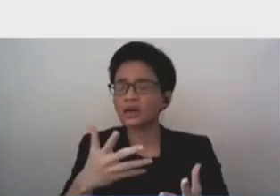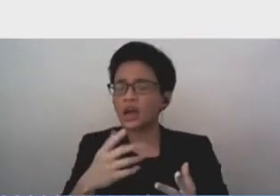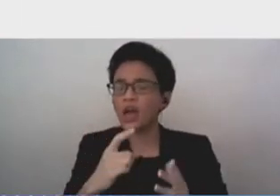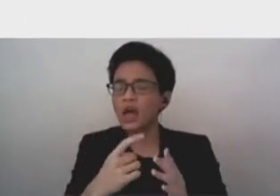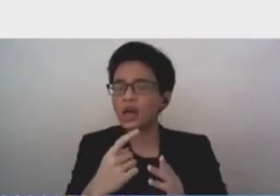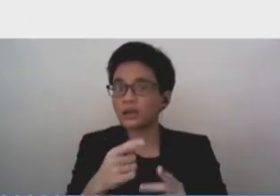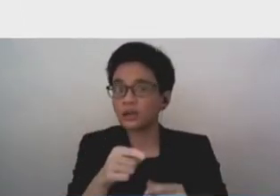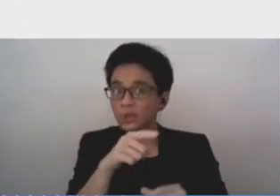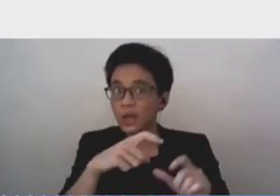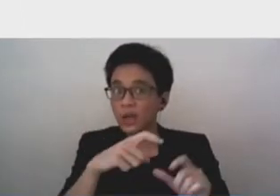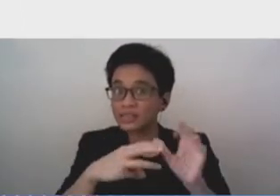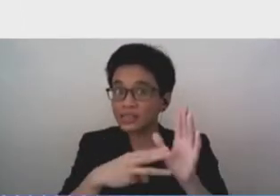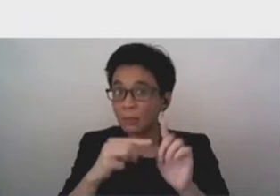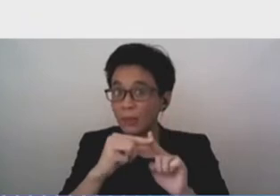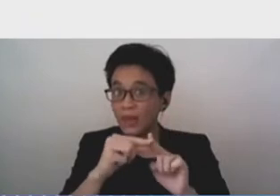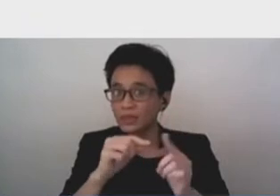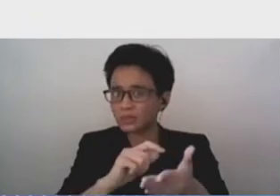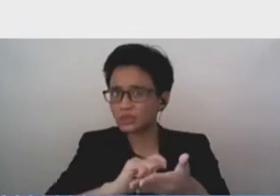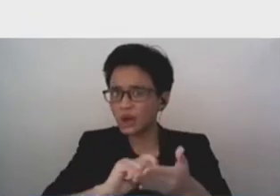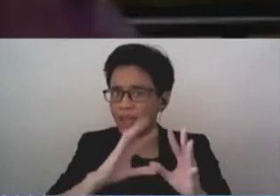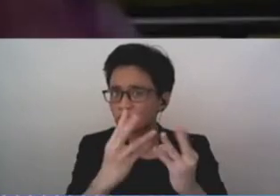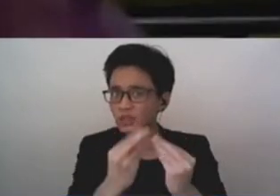bukan SMP inklusif berarti bukan ya?